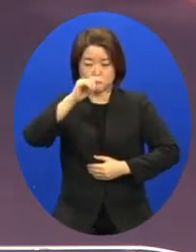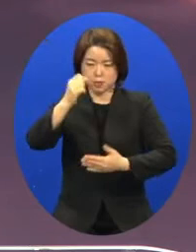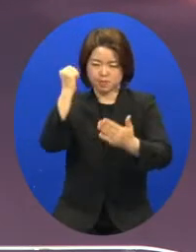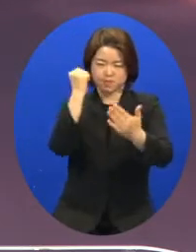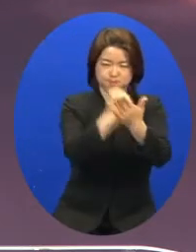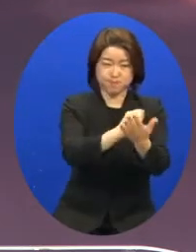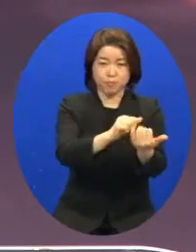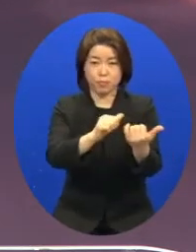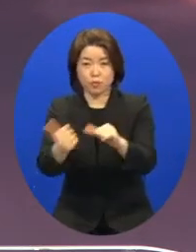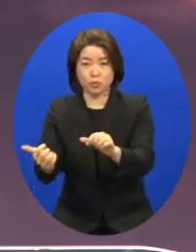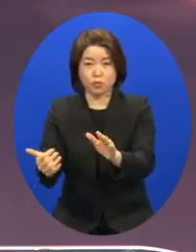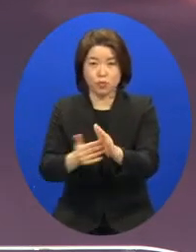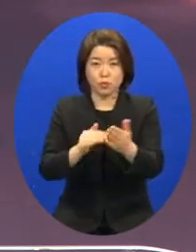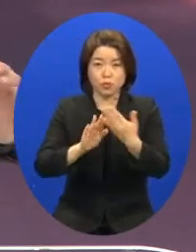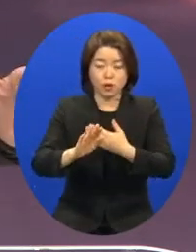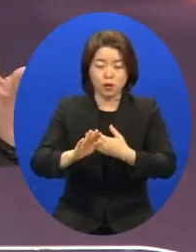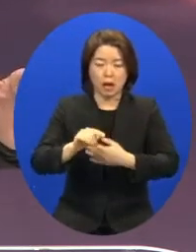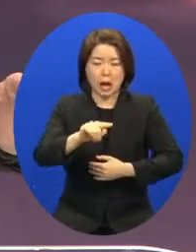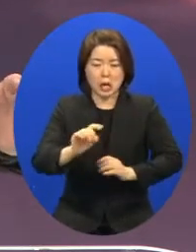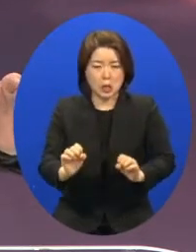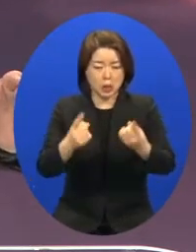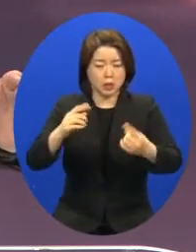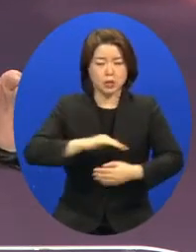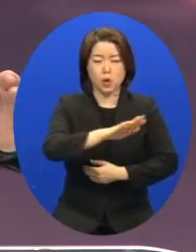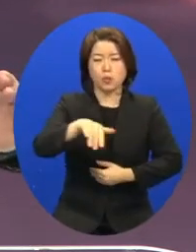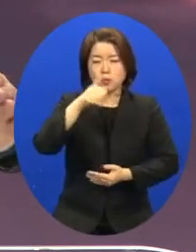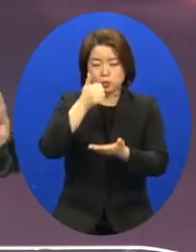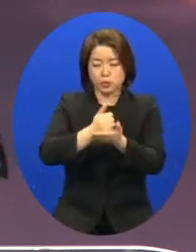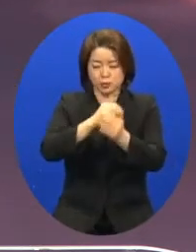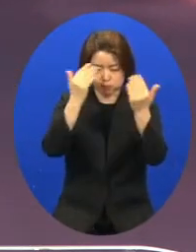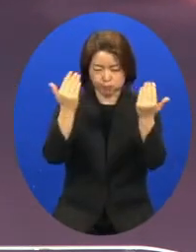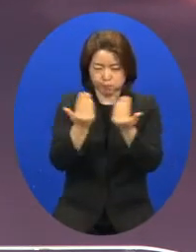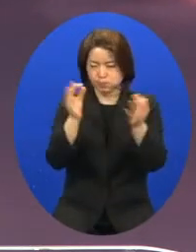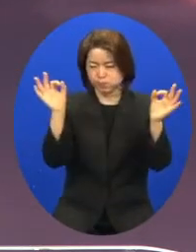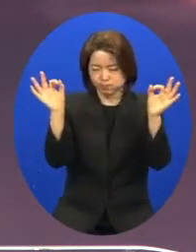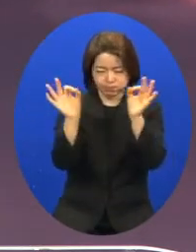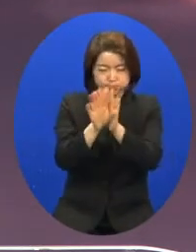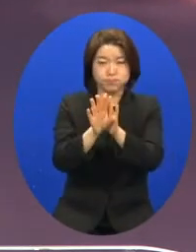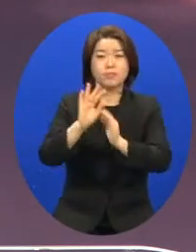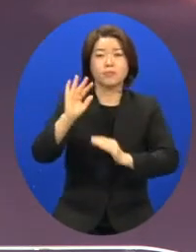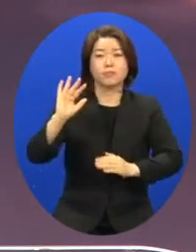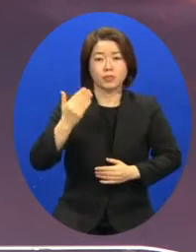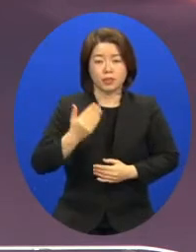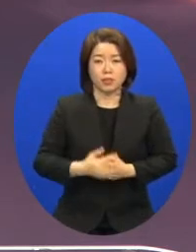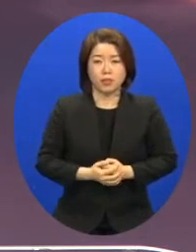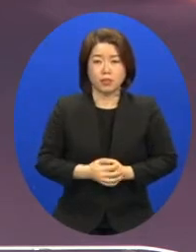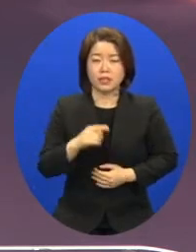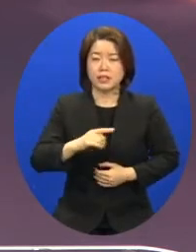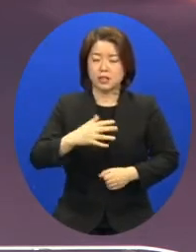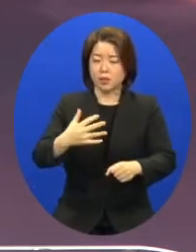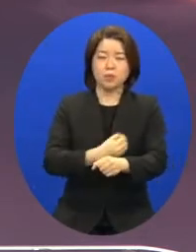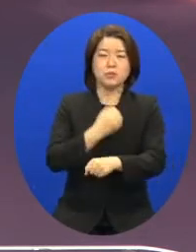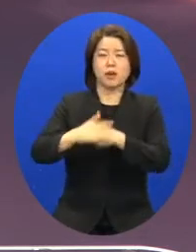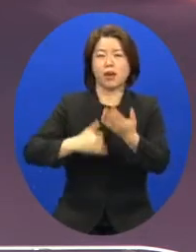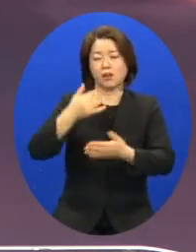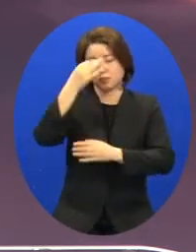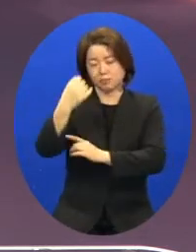그래서 우리의 모든 죄가 다 씻음을 받았다는 사실, 이건 엄청난 하나님의